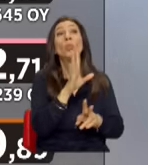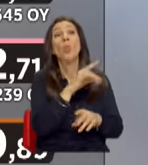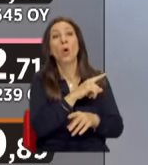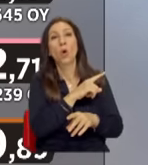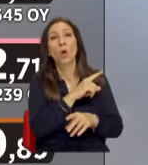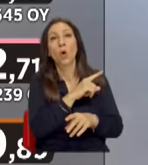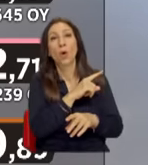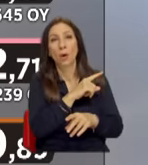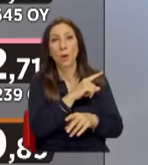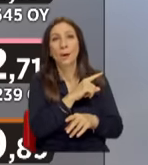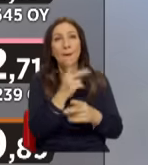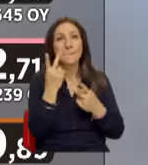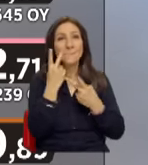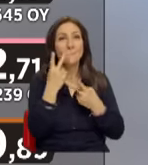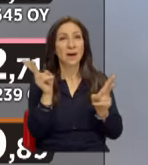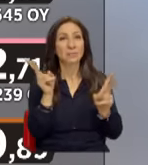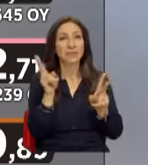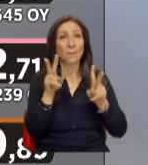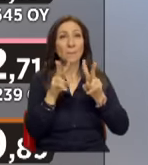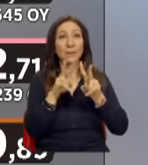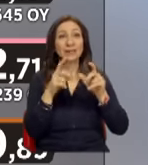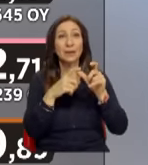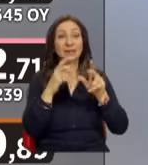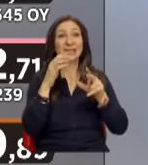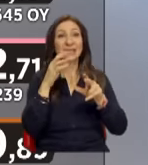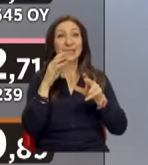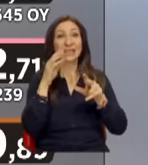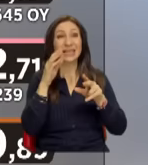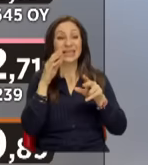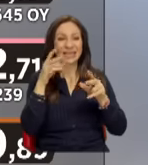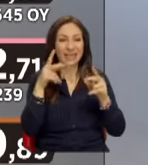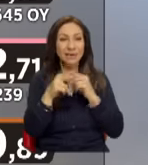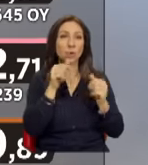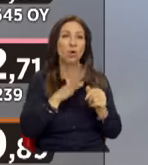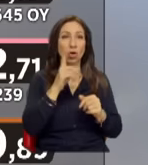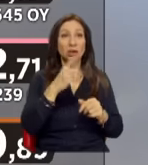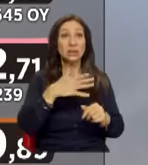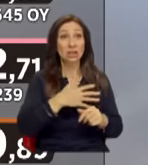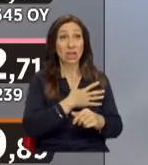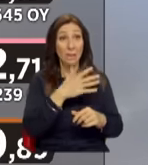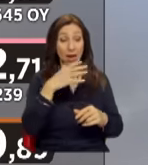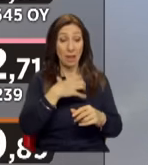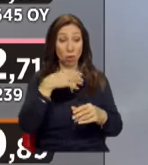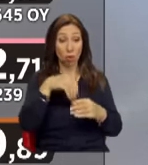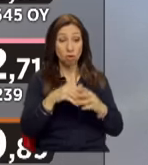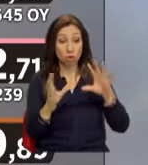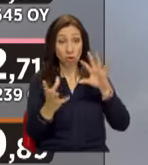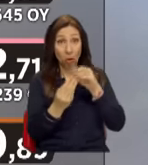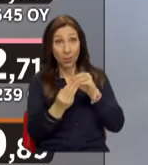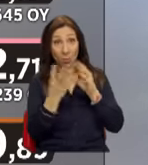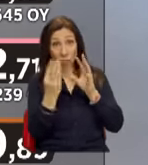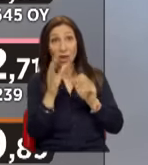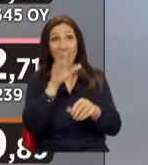mesela. Bağımsız yani Mehmet Siyam Kesimoğlu'nun kendi oyu, Cumhuriyet Halk Partisi'nin adayına verilen oy